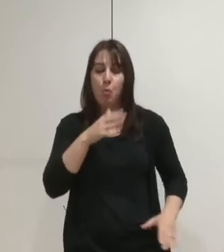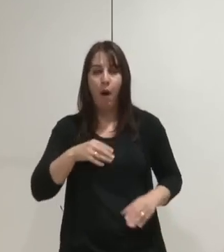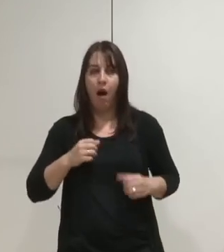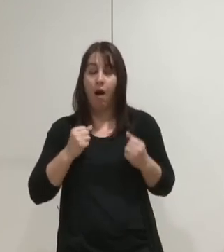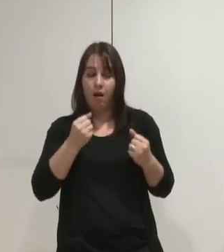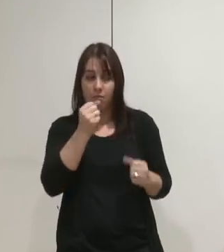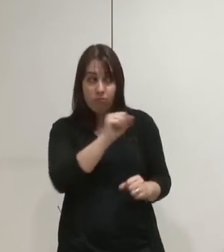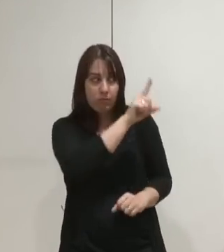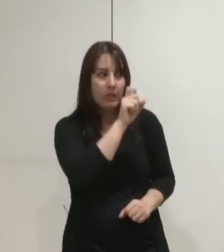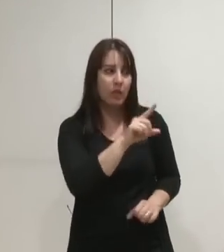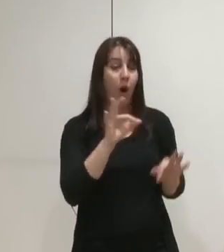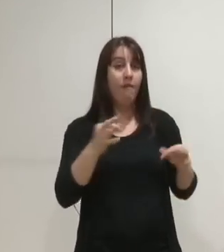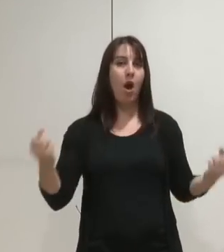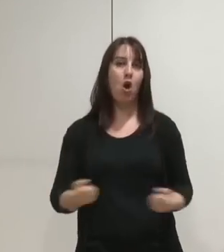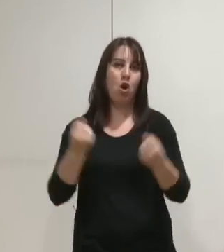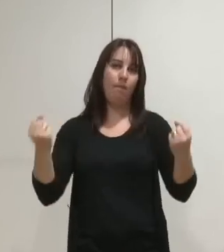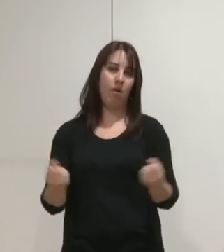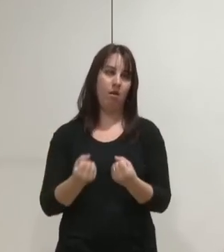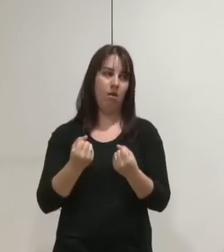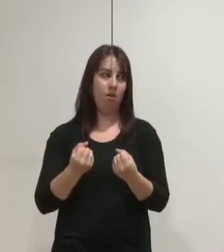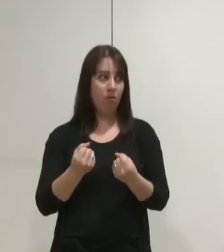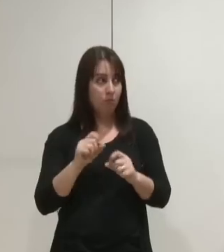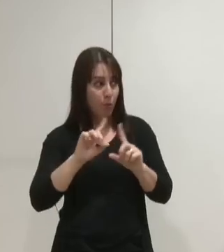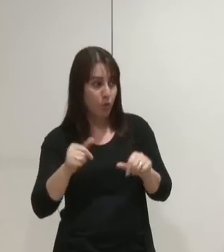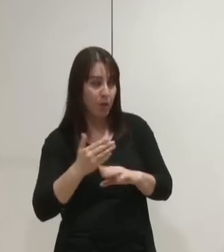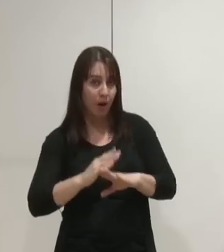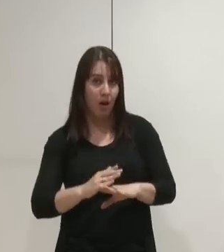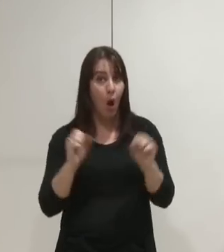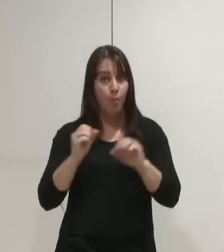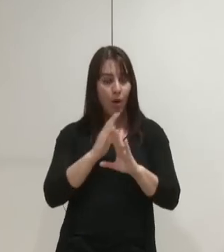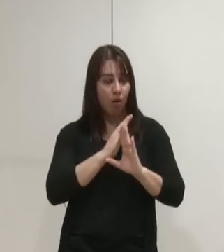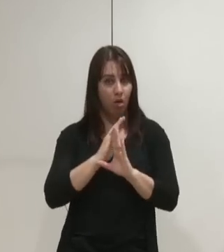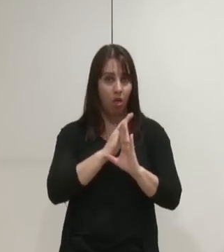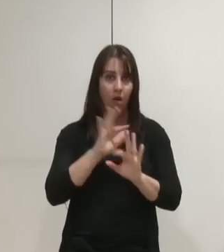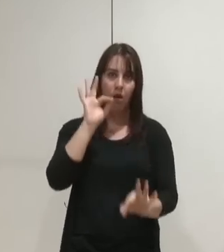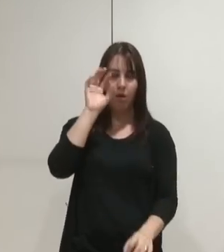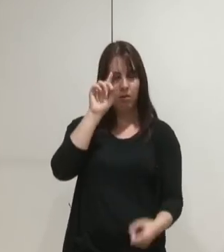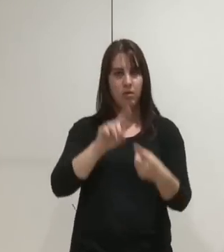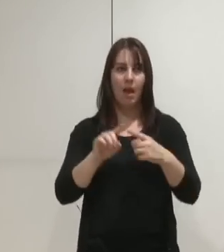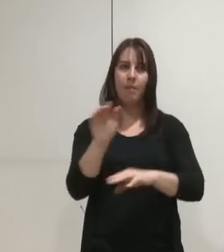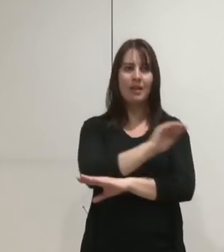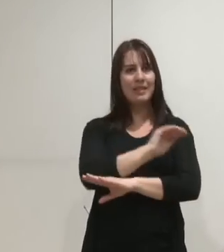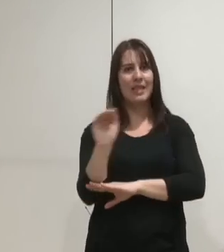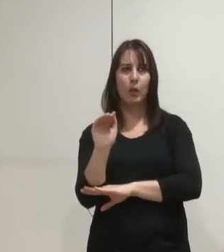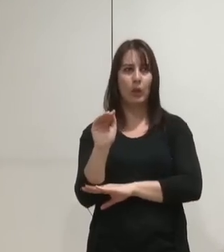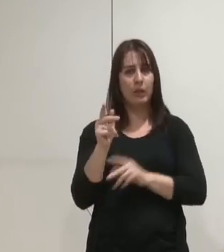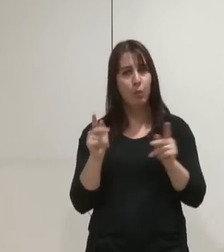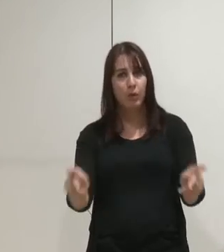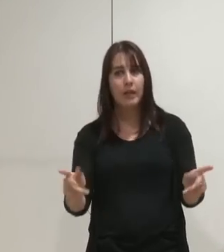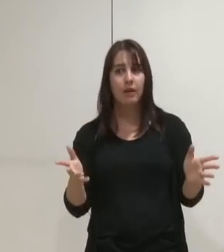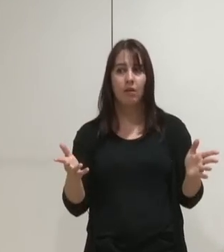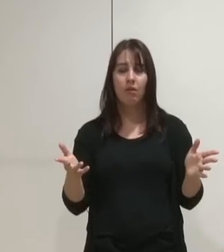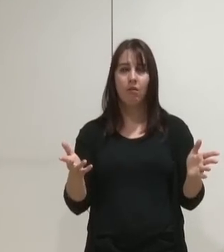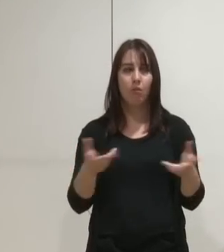la partie réservé à la com est-il encore possible de chuchoter lorsqu'on parle de sécurité publique pouvez-vous nous